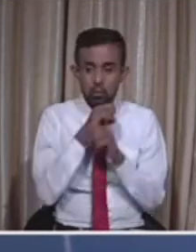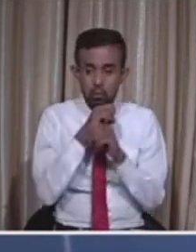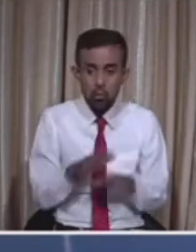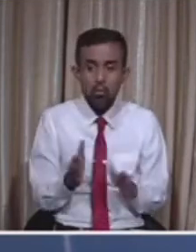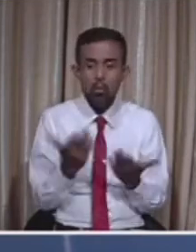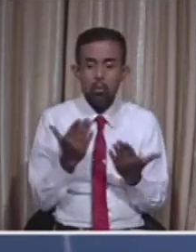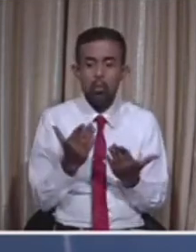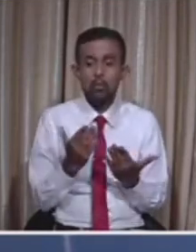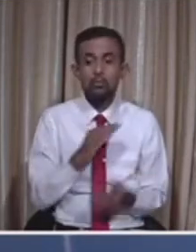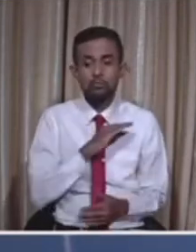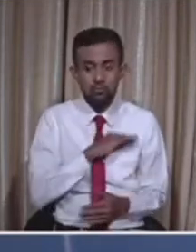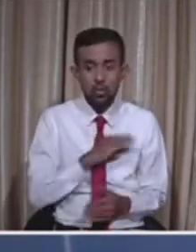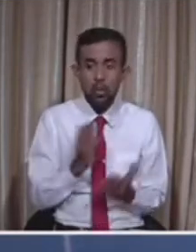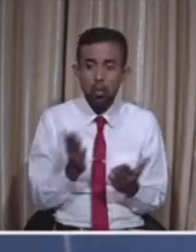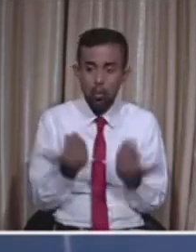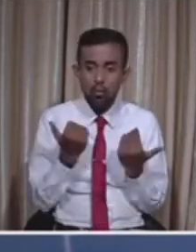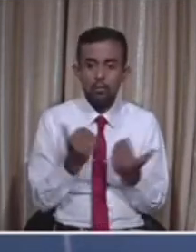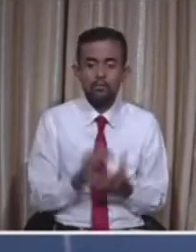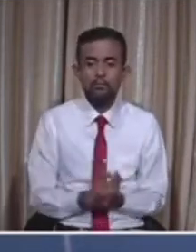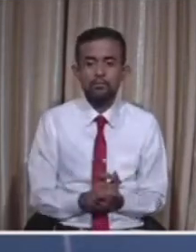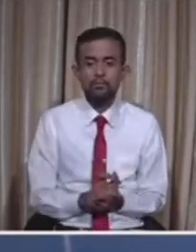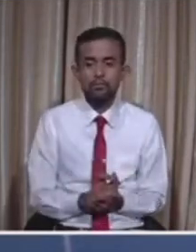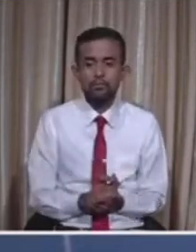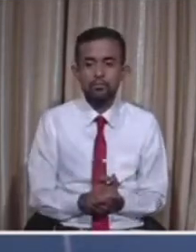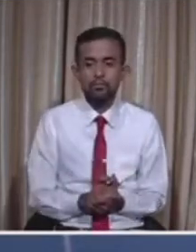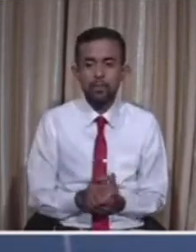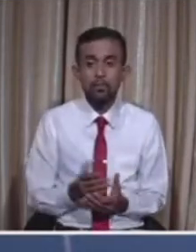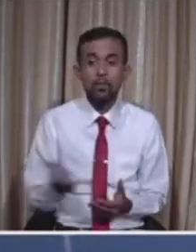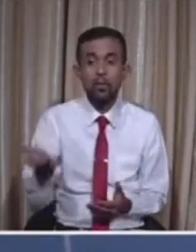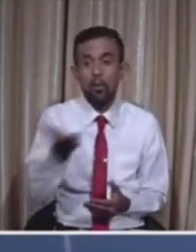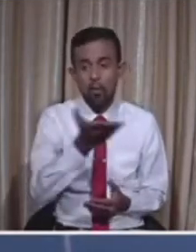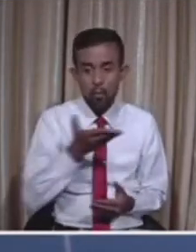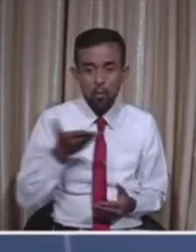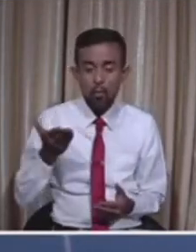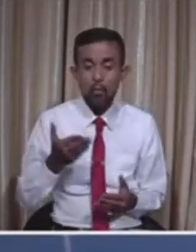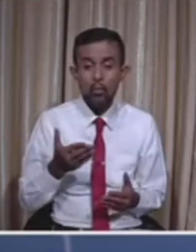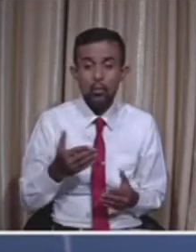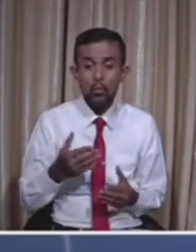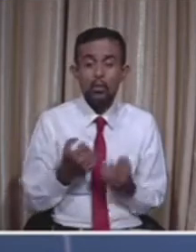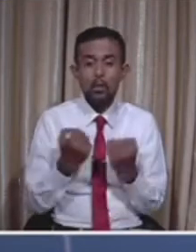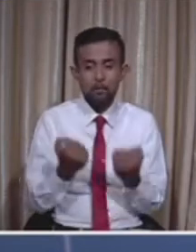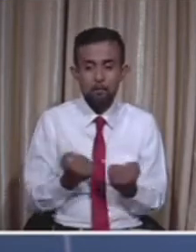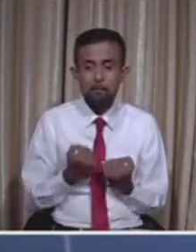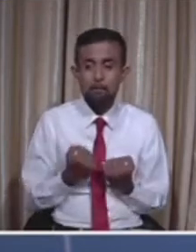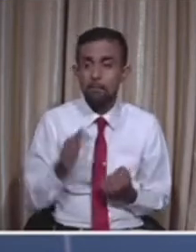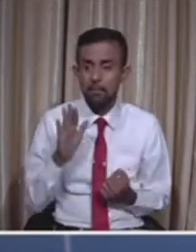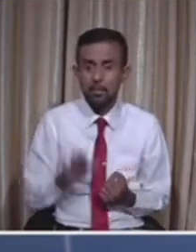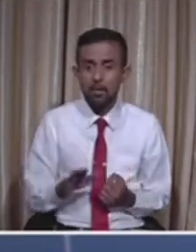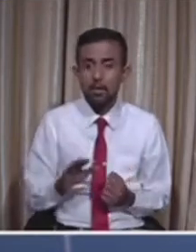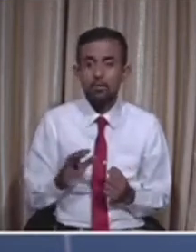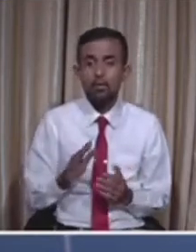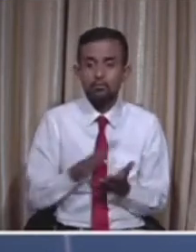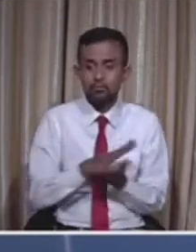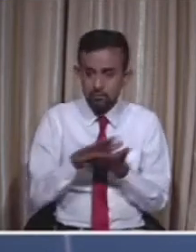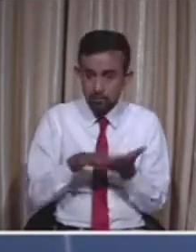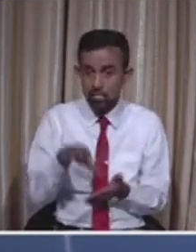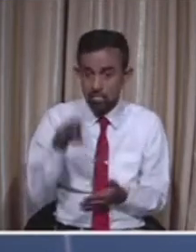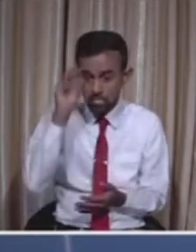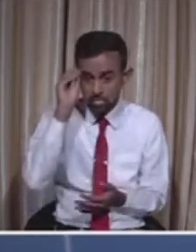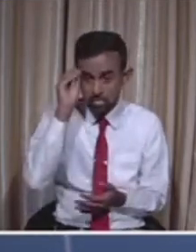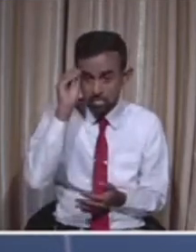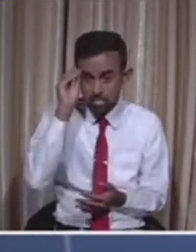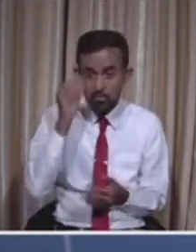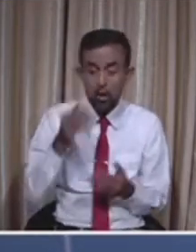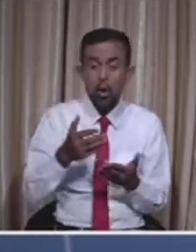ඒ සංවරය ඕනේ. ඒ විනය ඕනේ. ඒ නිසා දැන් අපි කාටත් මේ පොදු අභියෝගය තියනවා කියන පණිවිඩය හොඳට තේරුම් අරගෙන